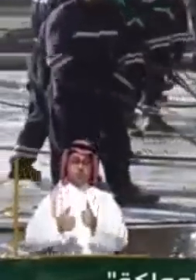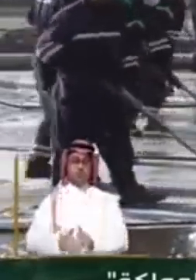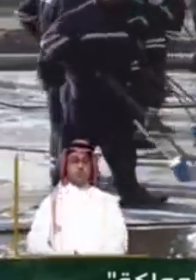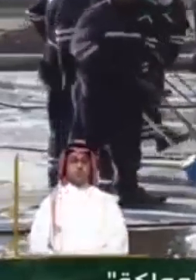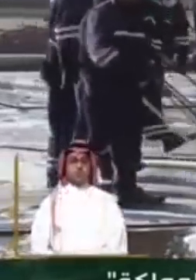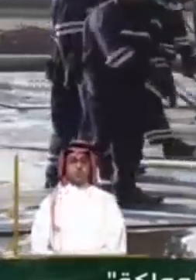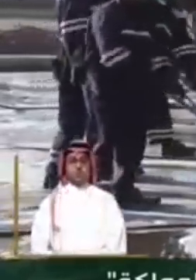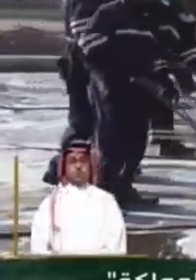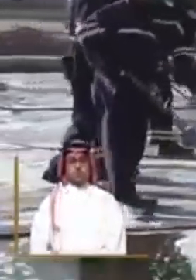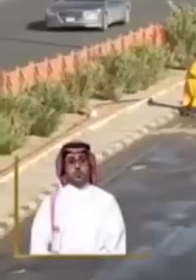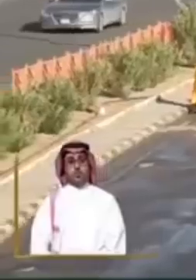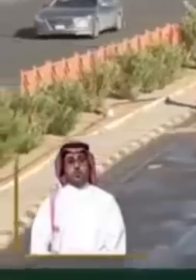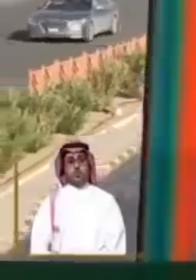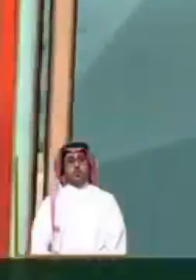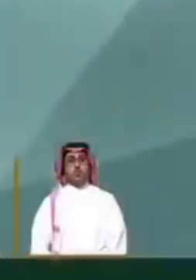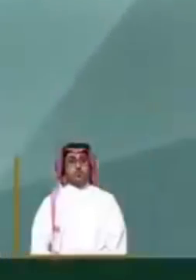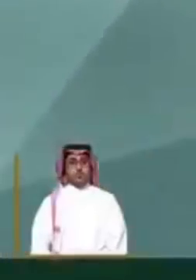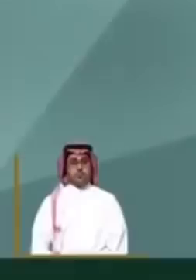مناطق المملكة.